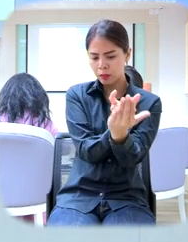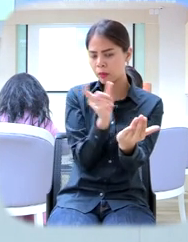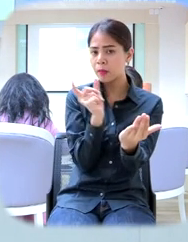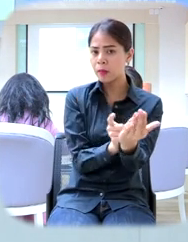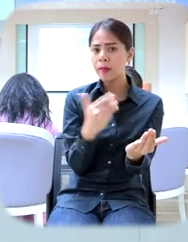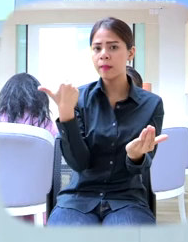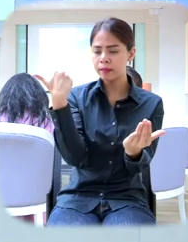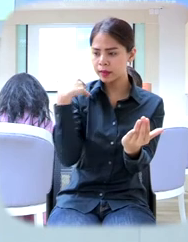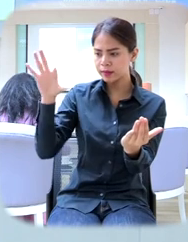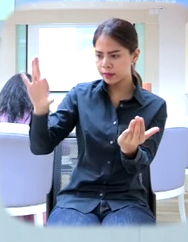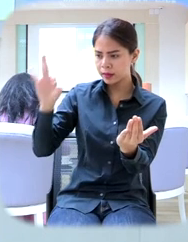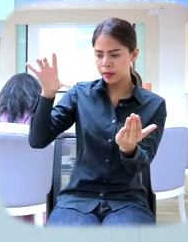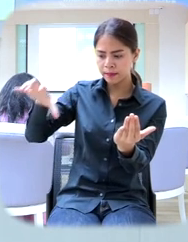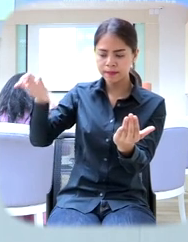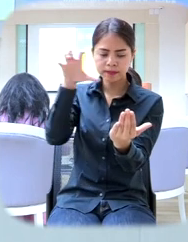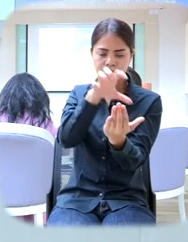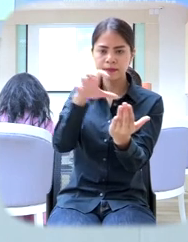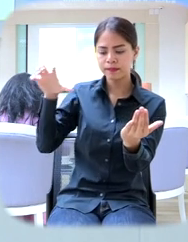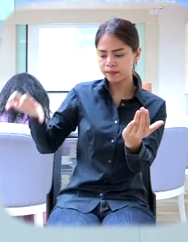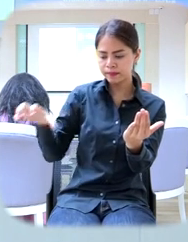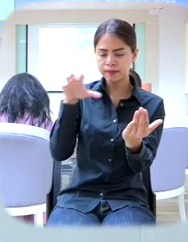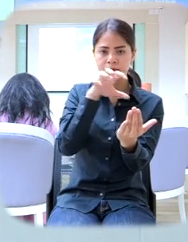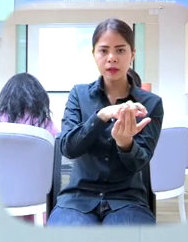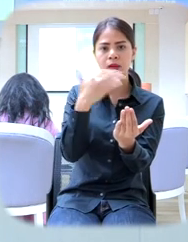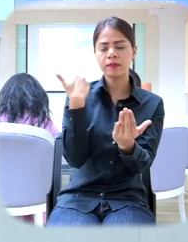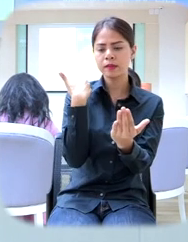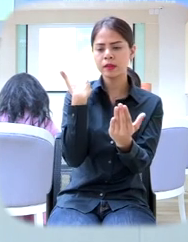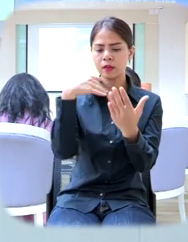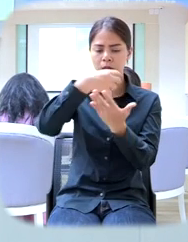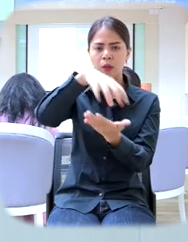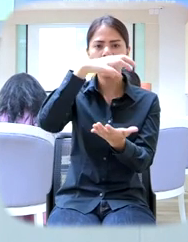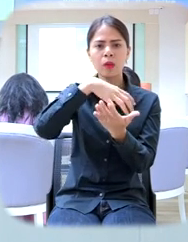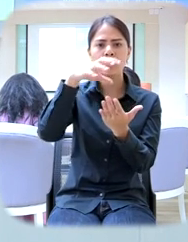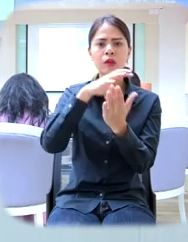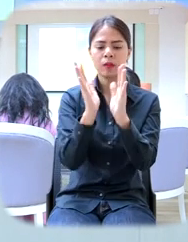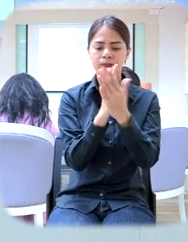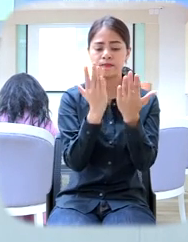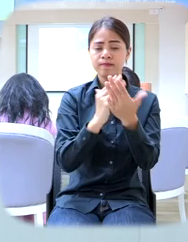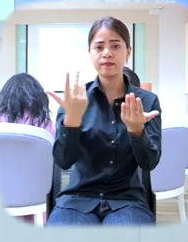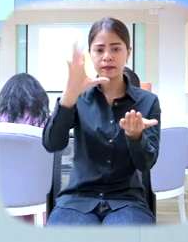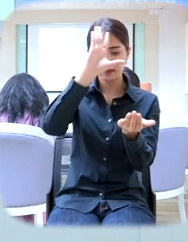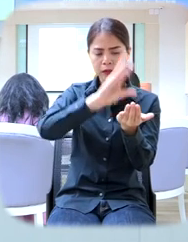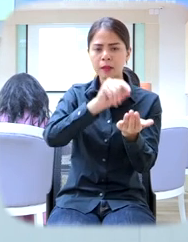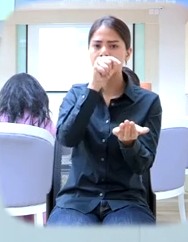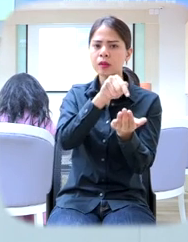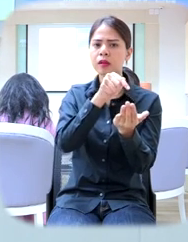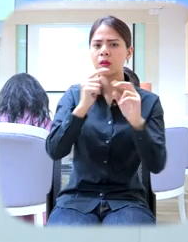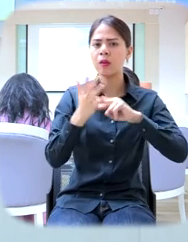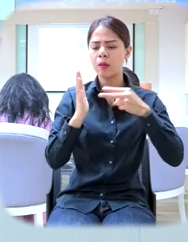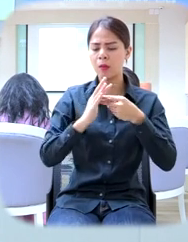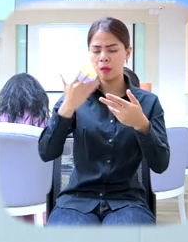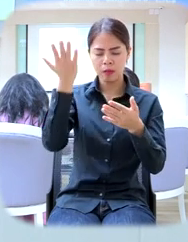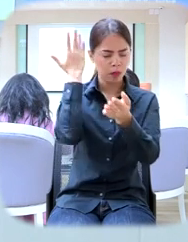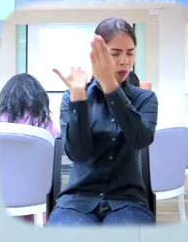จะนำเอาคัมภีร์ท่อนใดมาใช้ในการเรียบเรียงเนี่ยแสดงให้เห็นว่าในยุคนั้นล้านนาจะต้องมีเรื่อง